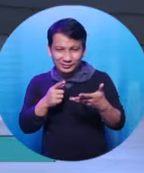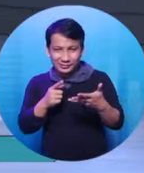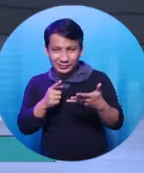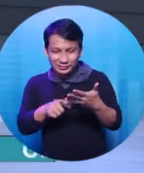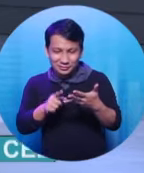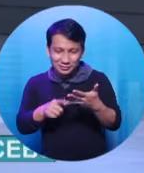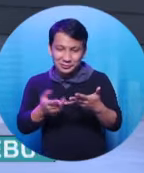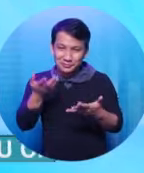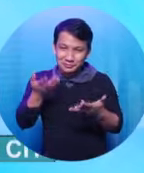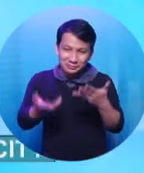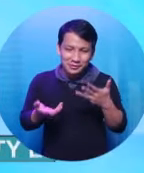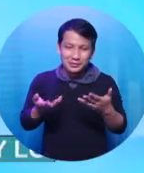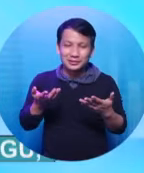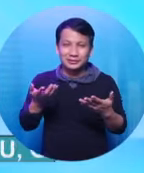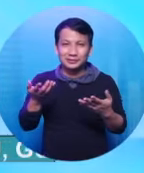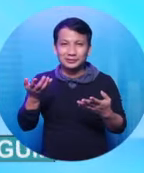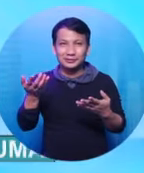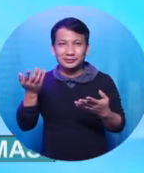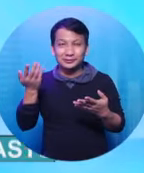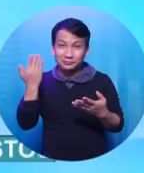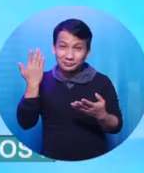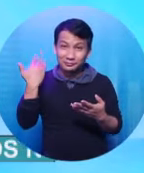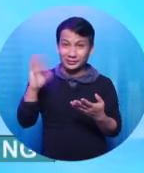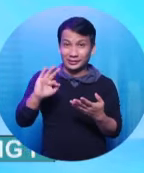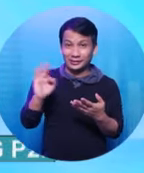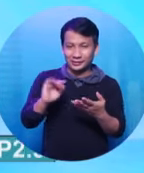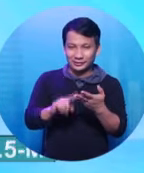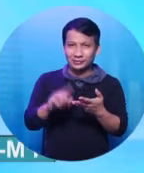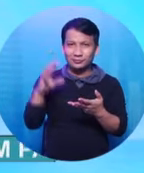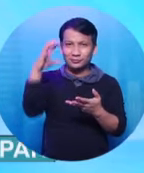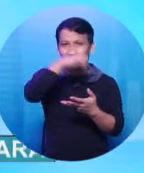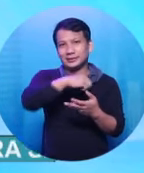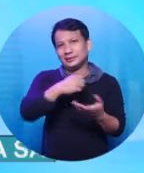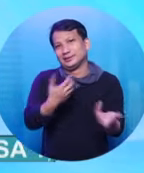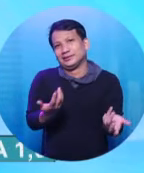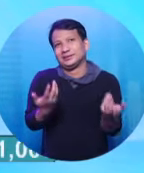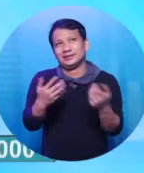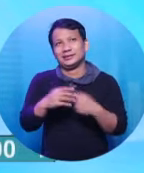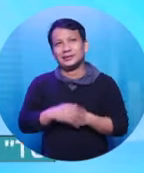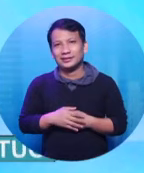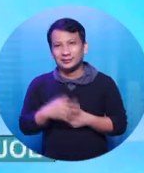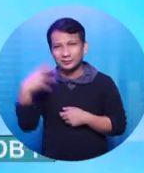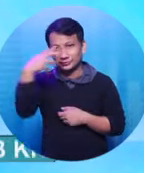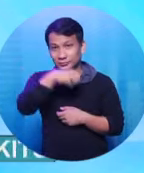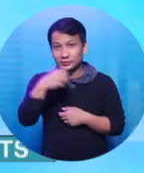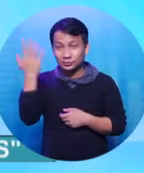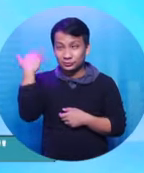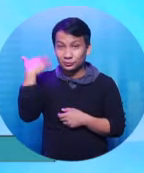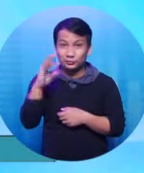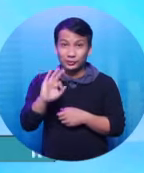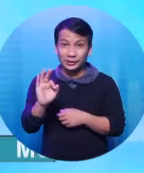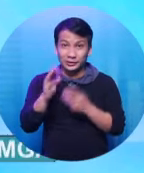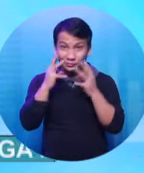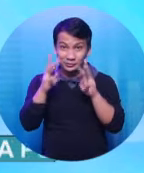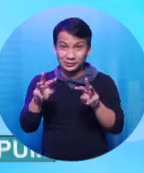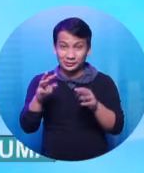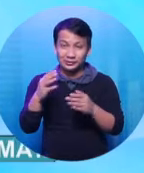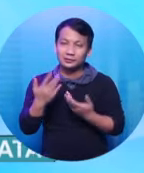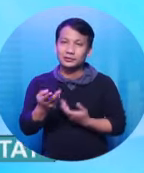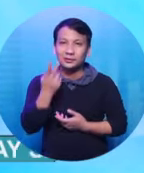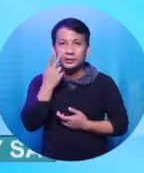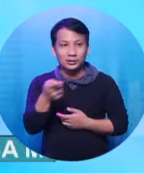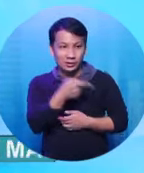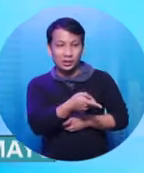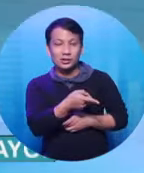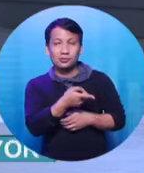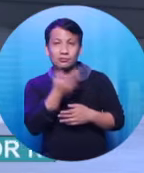Or maybe, eh, kasi weird eh. Kung nanood po kayo nung Friday, ang kanyang